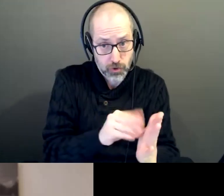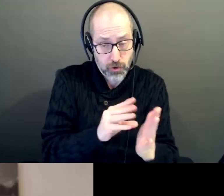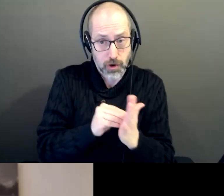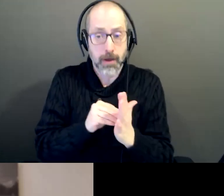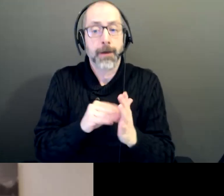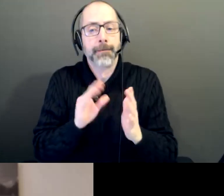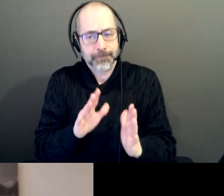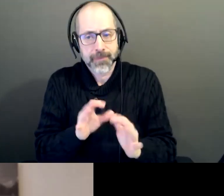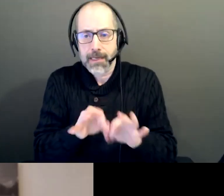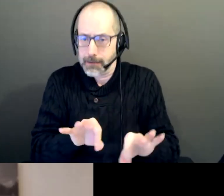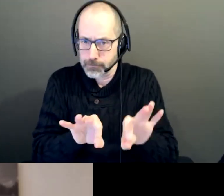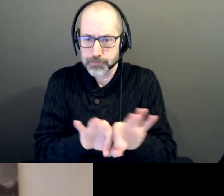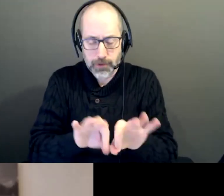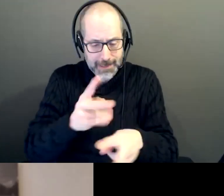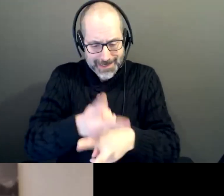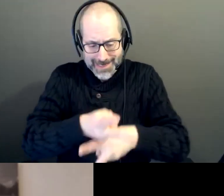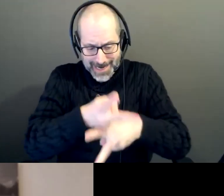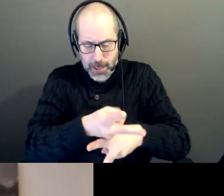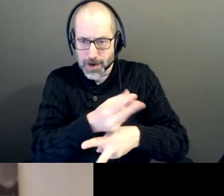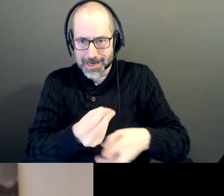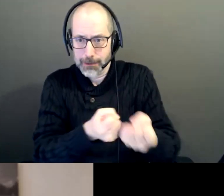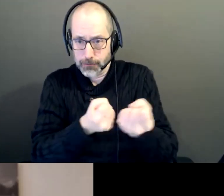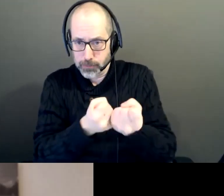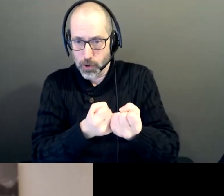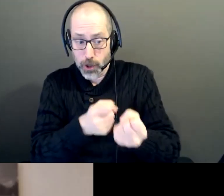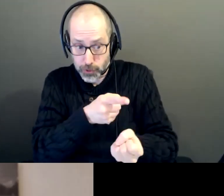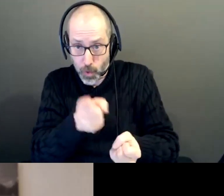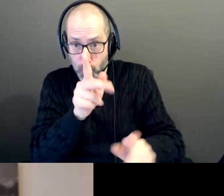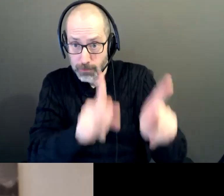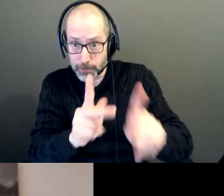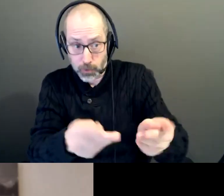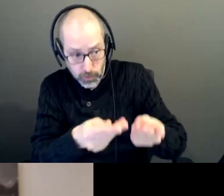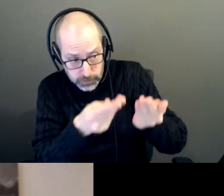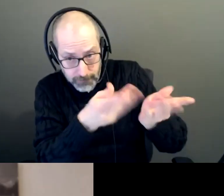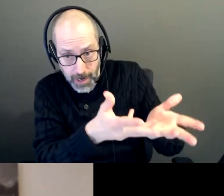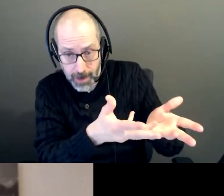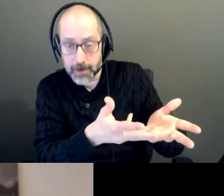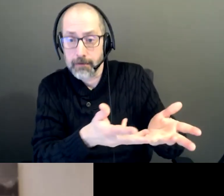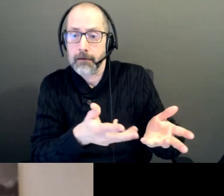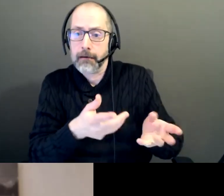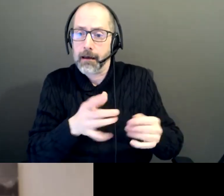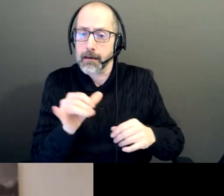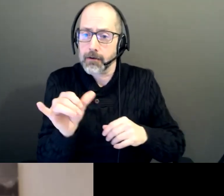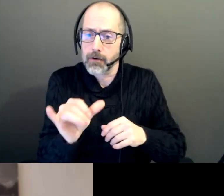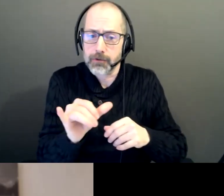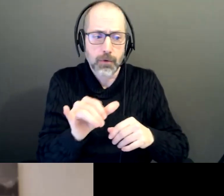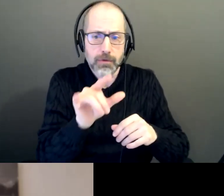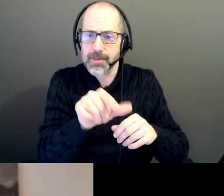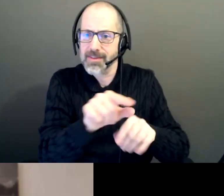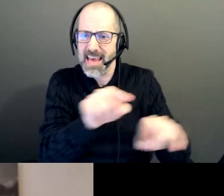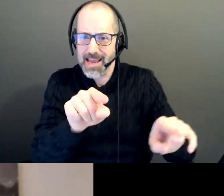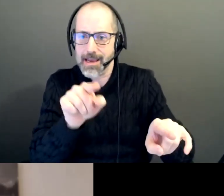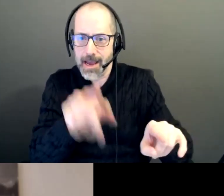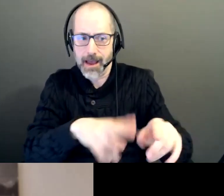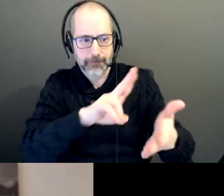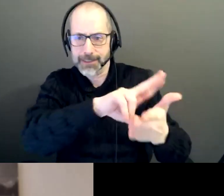aussi, importance c'est of care and l'importance of du soin, support de people l'entraide and of et du also soutien, taking on et those aussi stereotypes and those